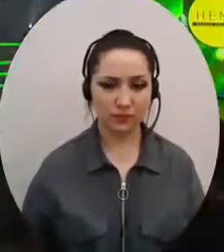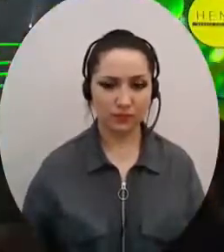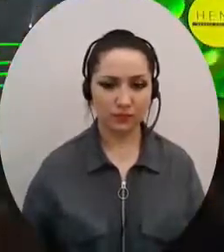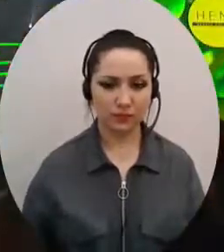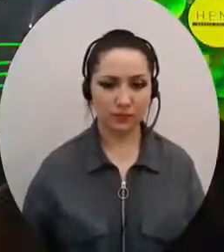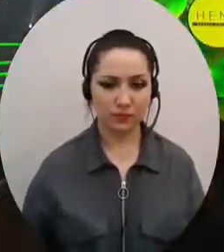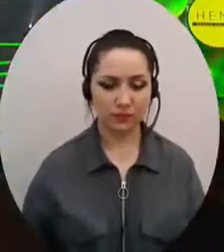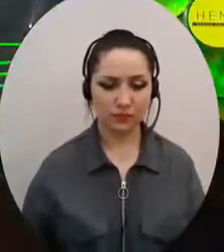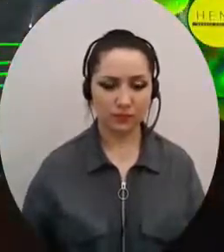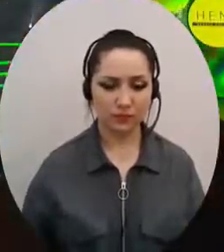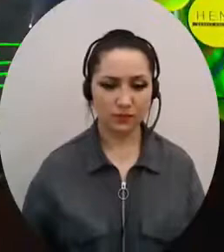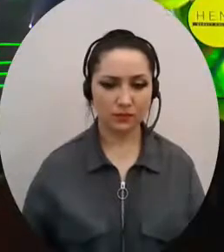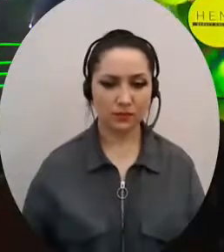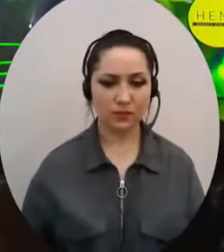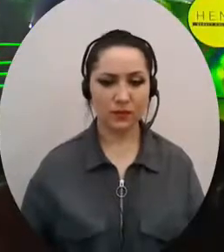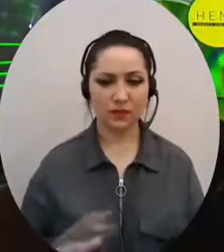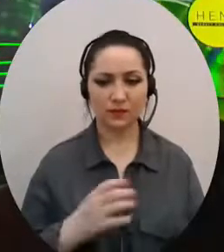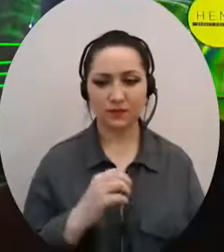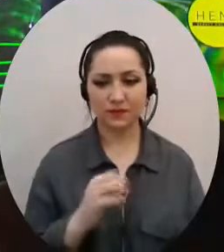Всегда мечтал так